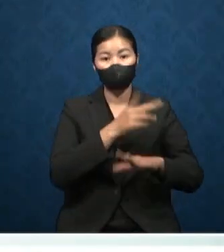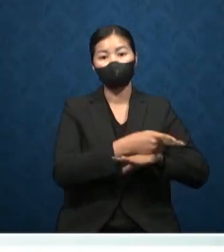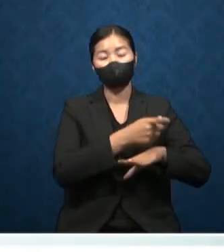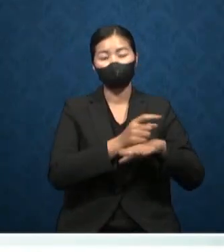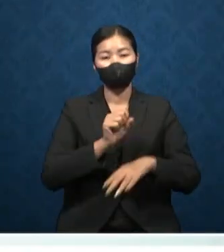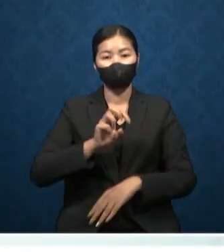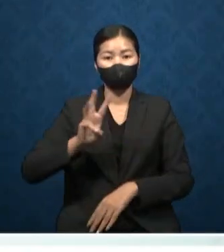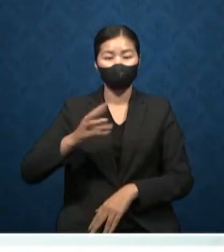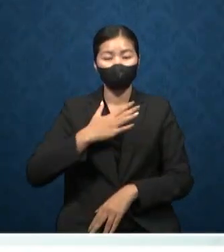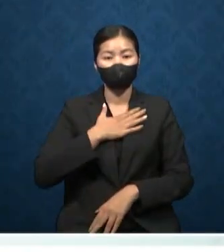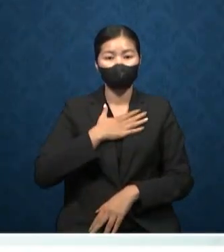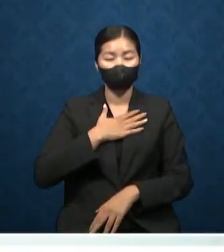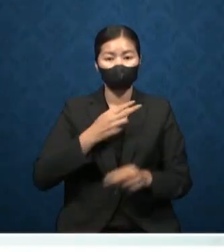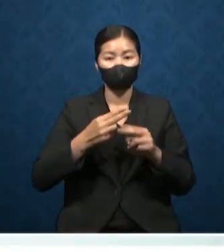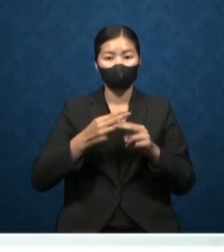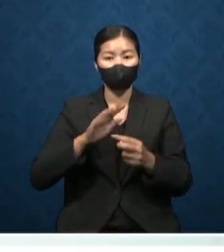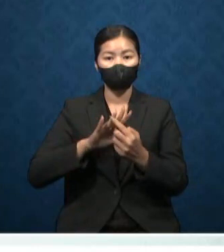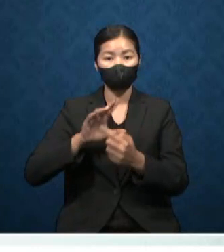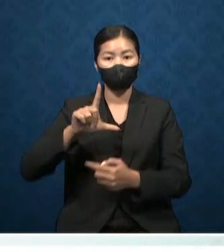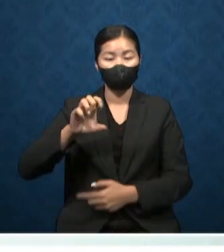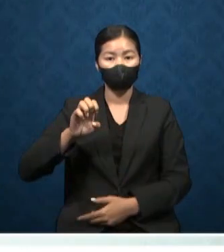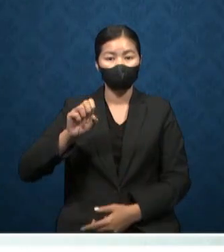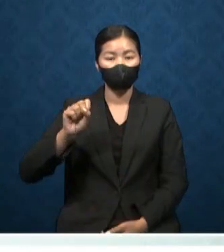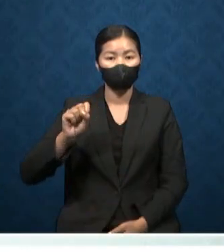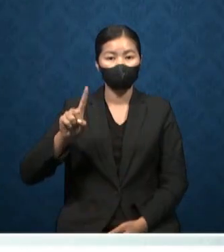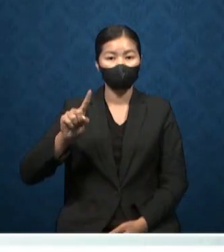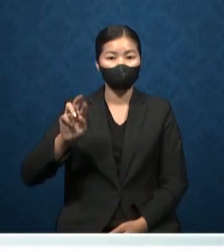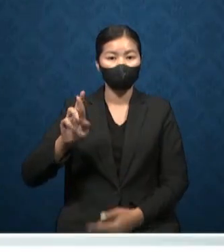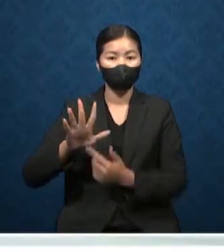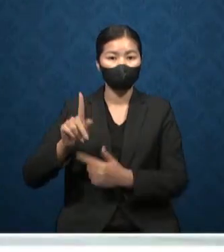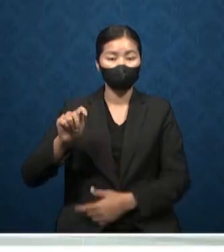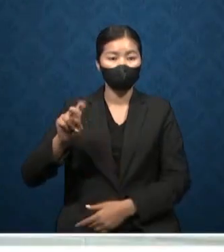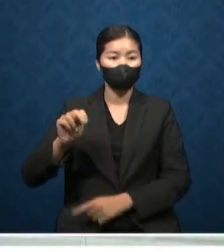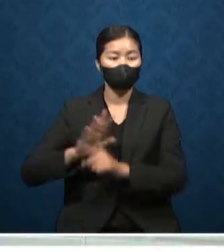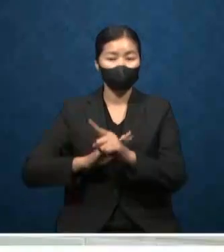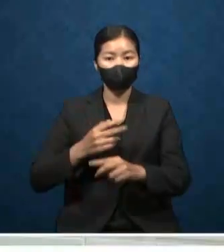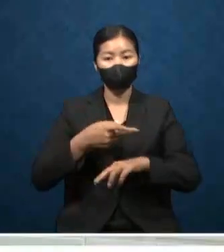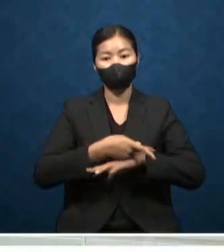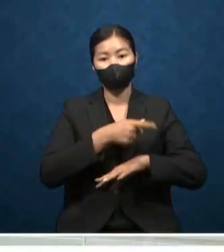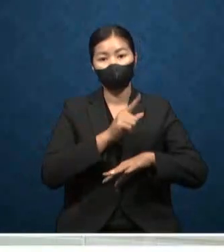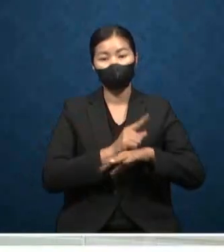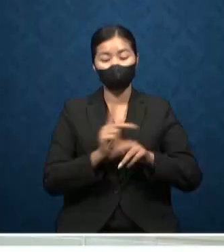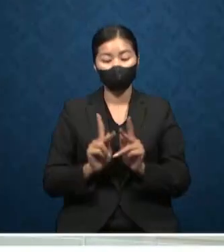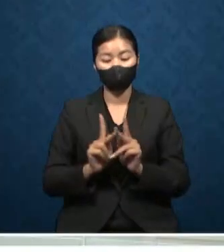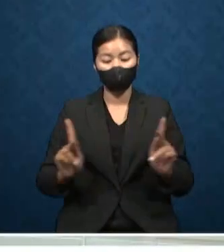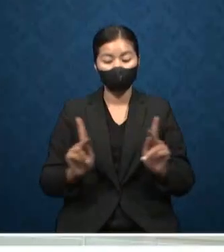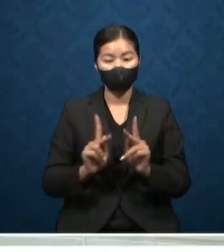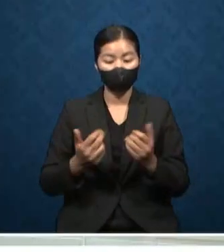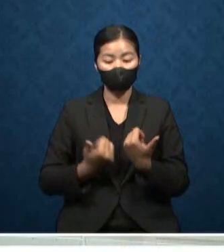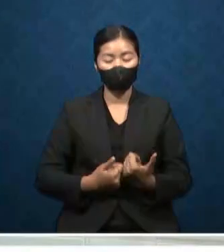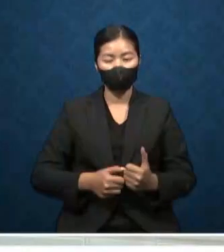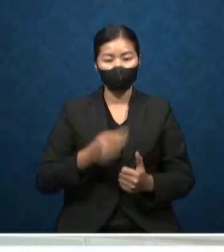ารพกับผมพลเอกรัฐรัตนวานิชประธานคณะกรรมการในข้อสังเกตมีอยู่ทั้งหมด4